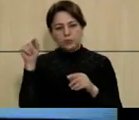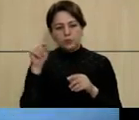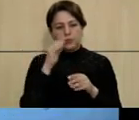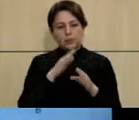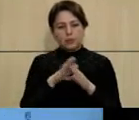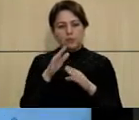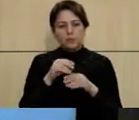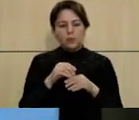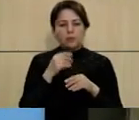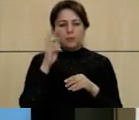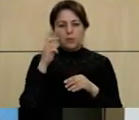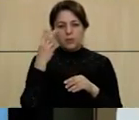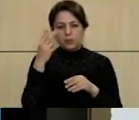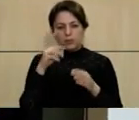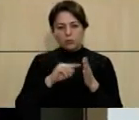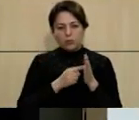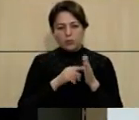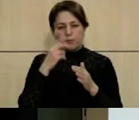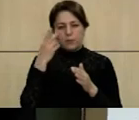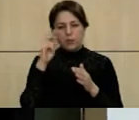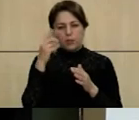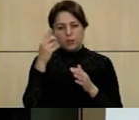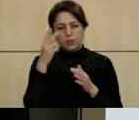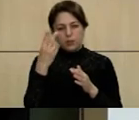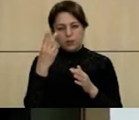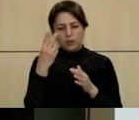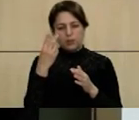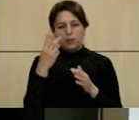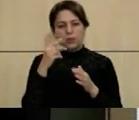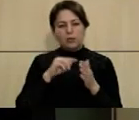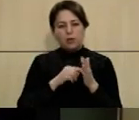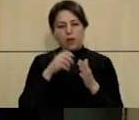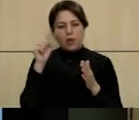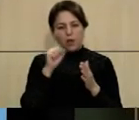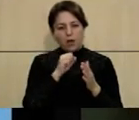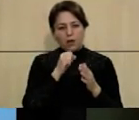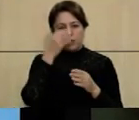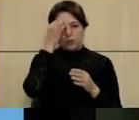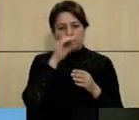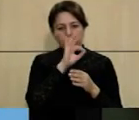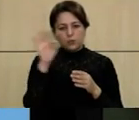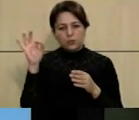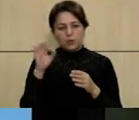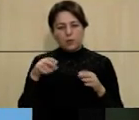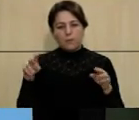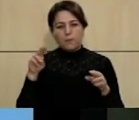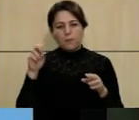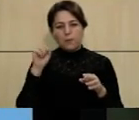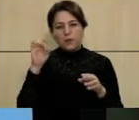chizmaga. Mana B2 nuqtamiz. B2 nuqtadan, demak, A to'g'ri chiziqqa